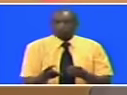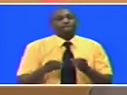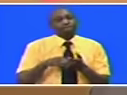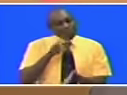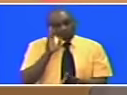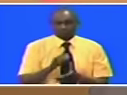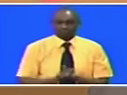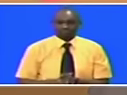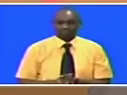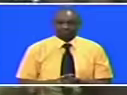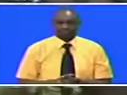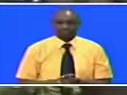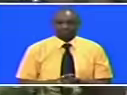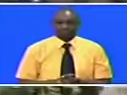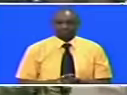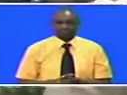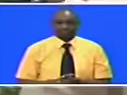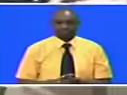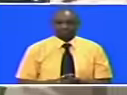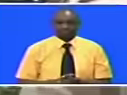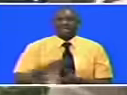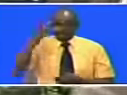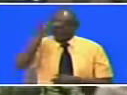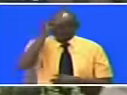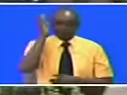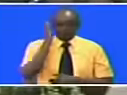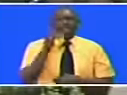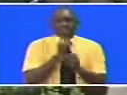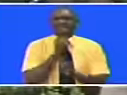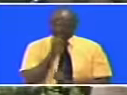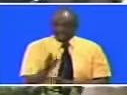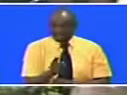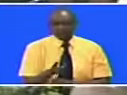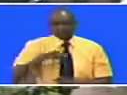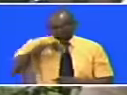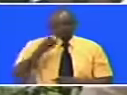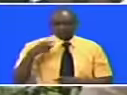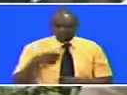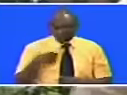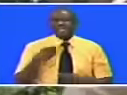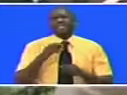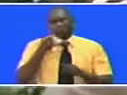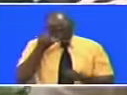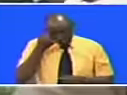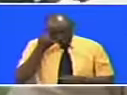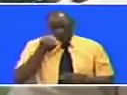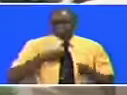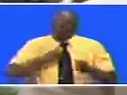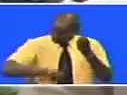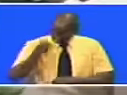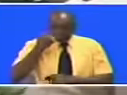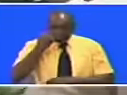yaliyojiri. The government will ensure kwamba it may eliminate drug barons